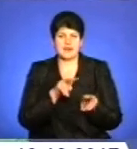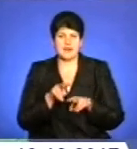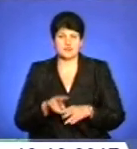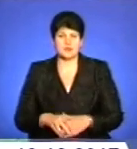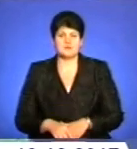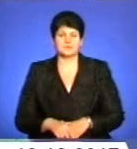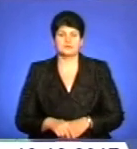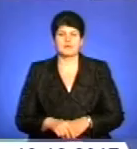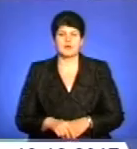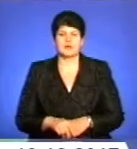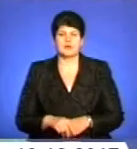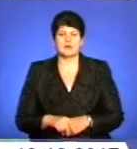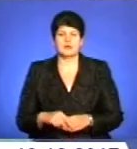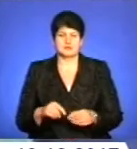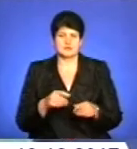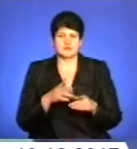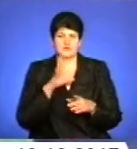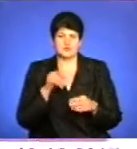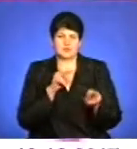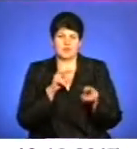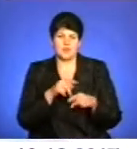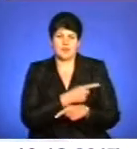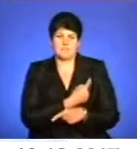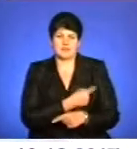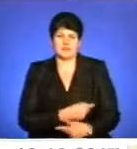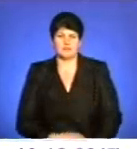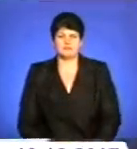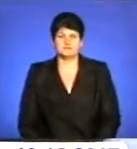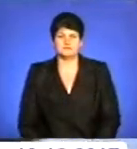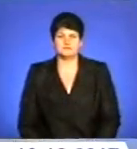тобто контактні під наглядом медиків.